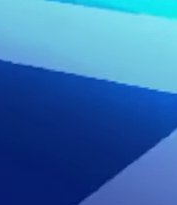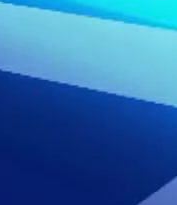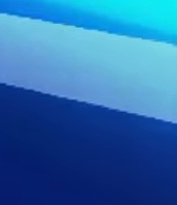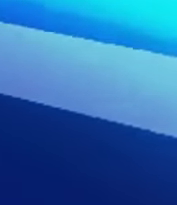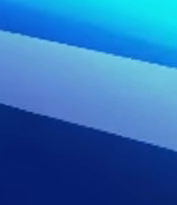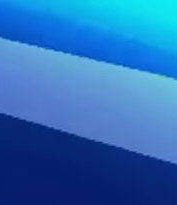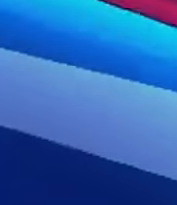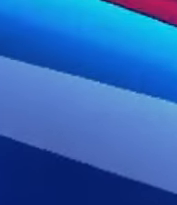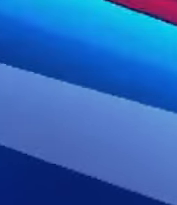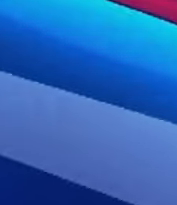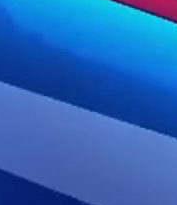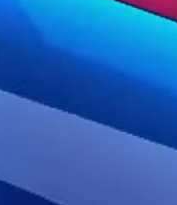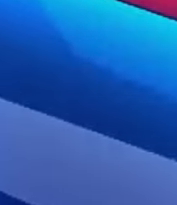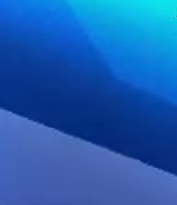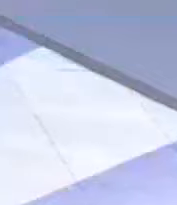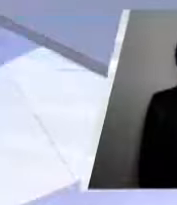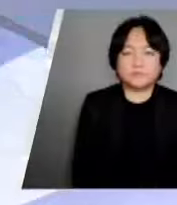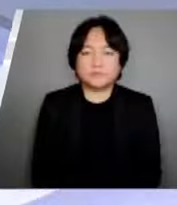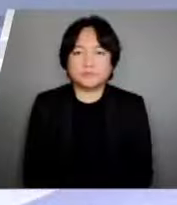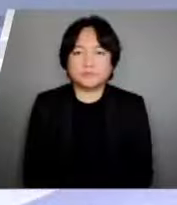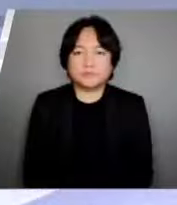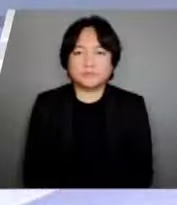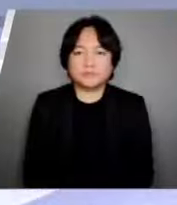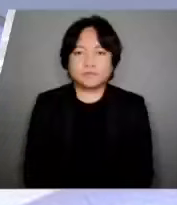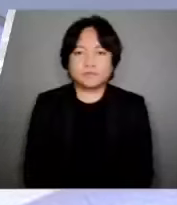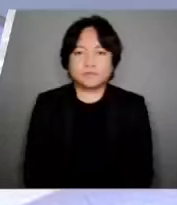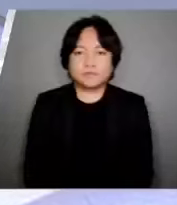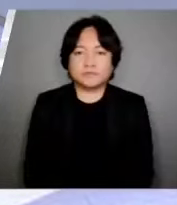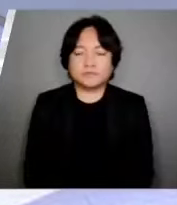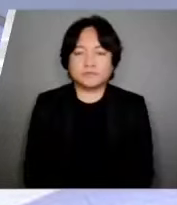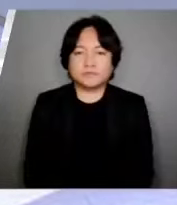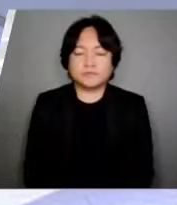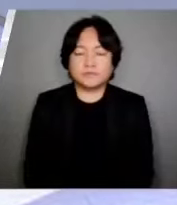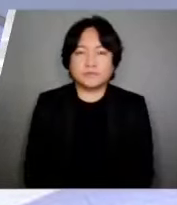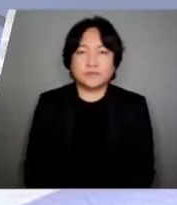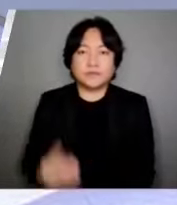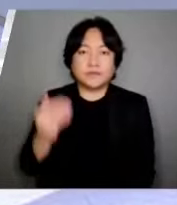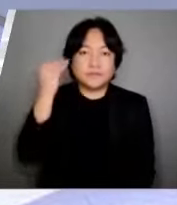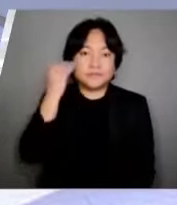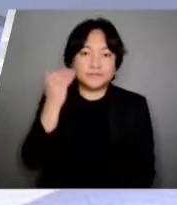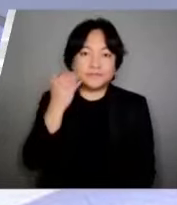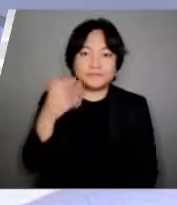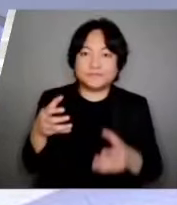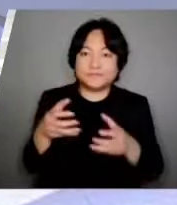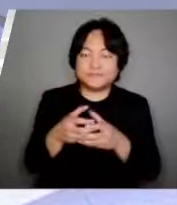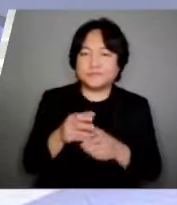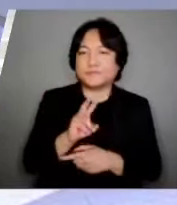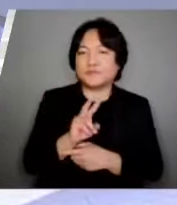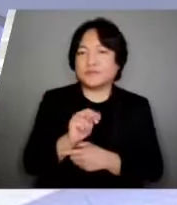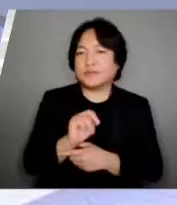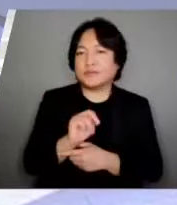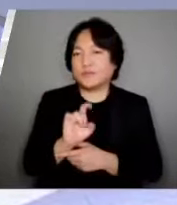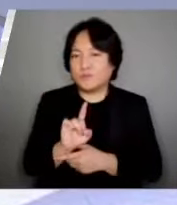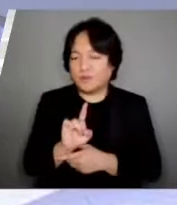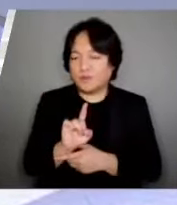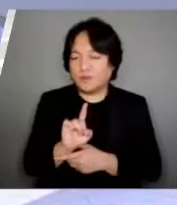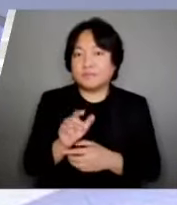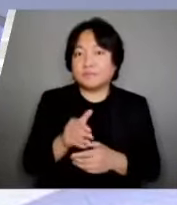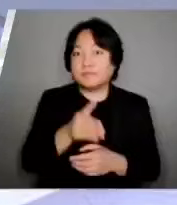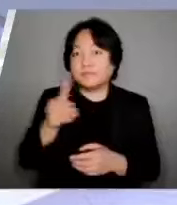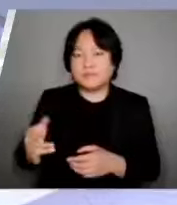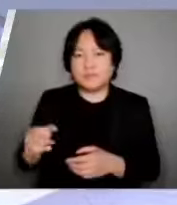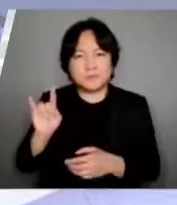Ilang iconic groups ang may big projects this November. Yan po ang K-pop girl group na 21 at ang rock band na Linkin Park.